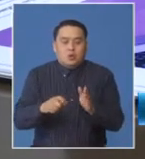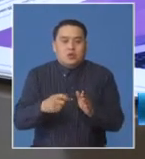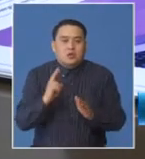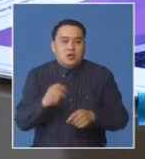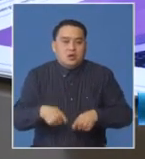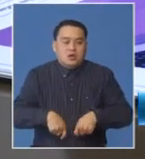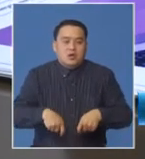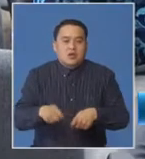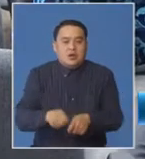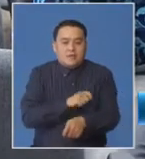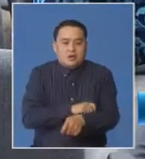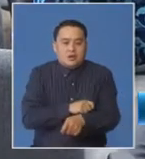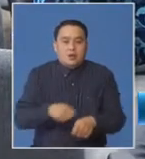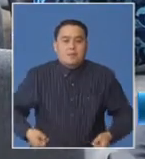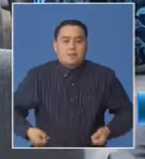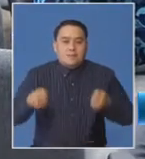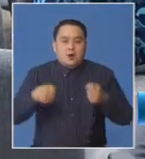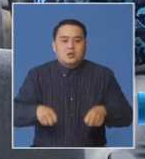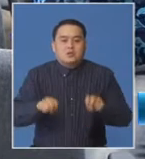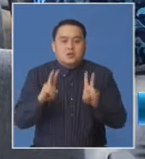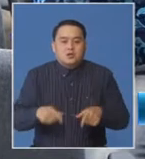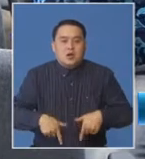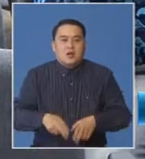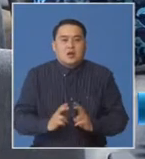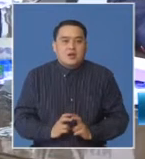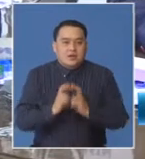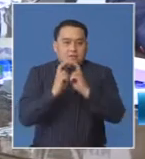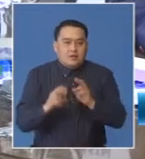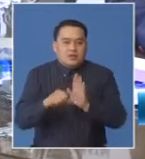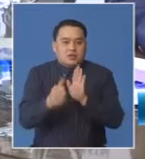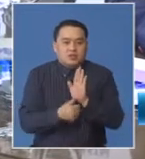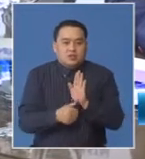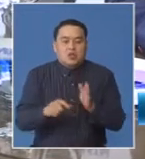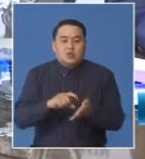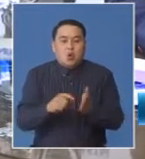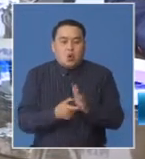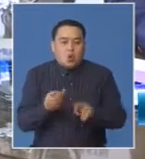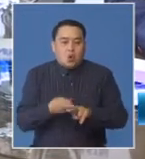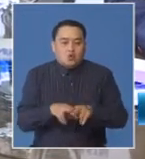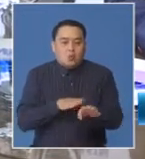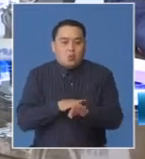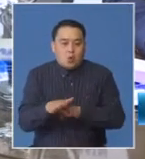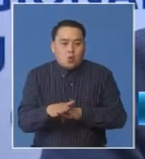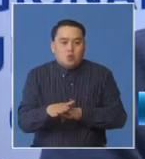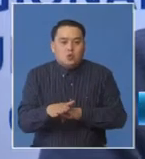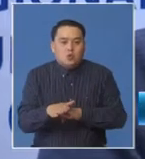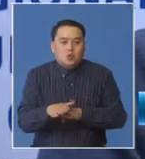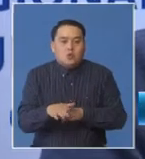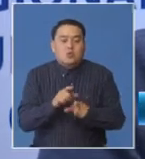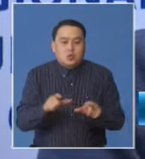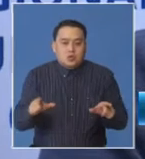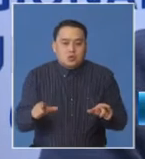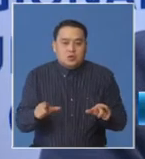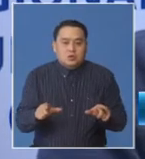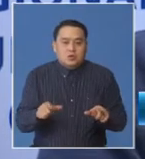метров, подъемниками, рампами, специальными лифтами и 16 номерами, которые полностью приспособлены под человека